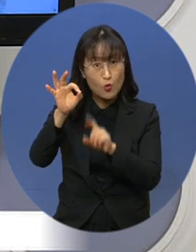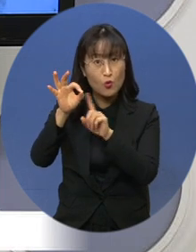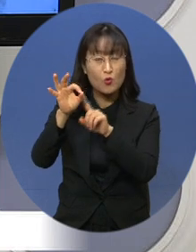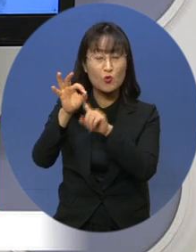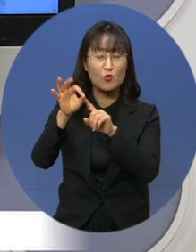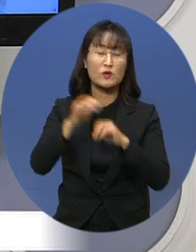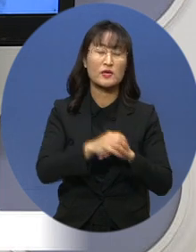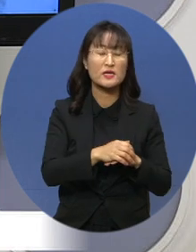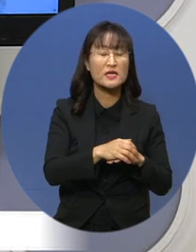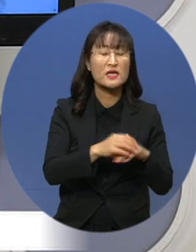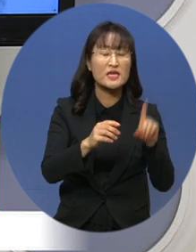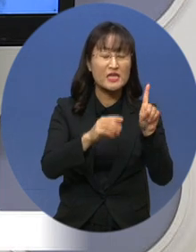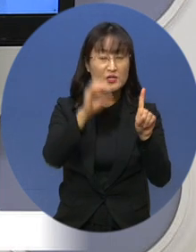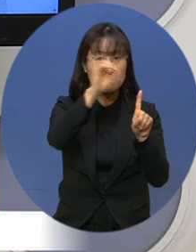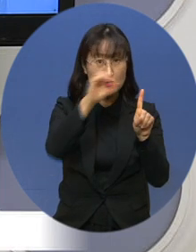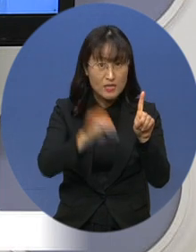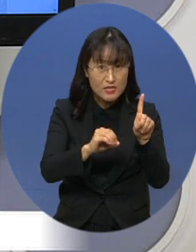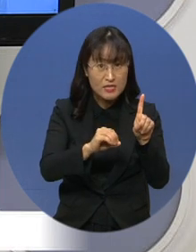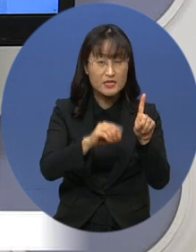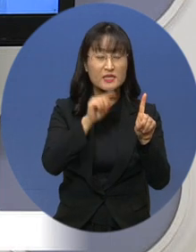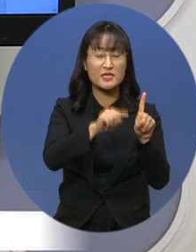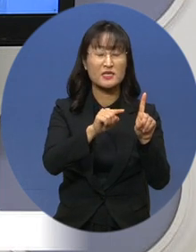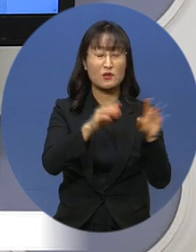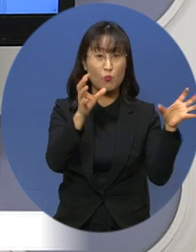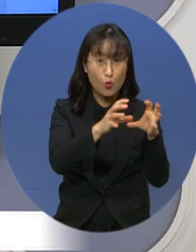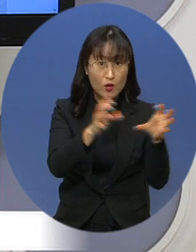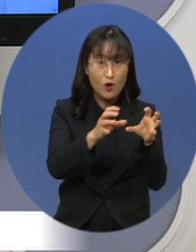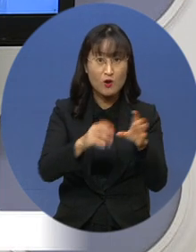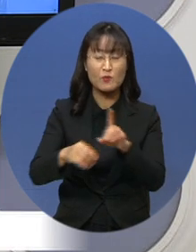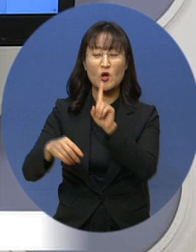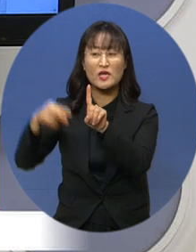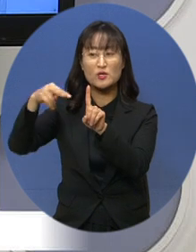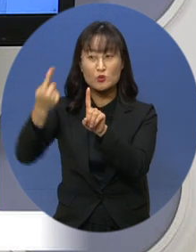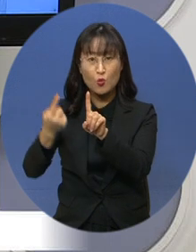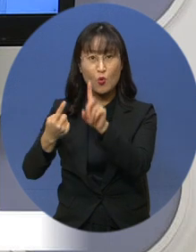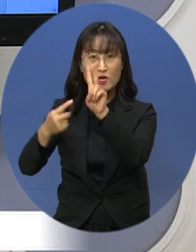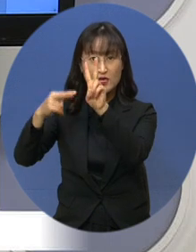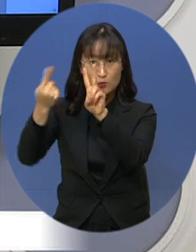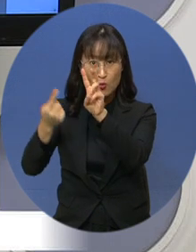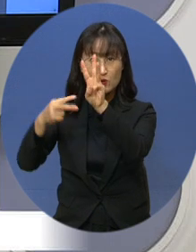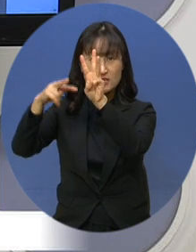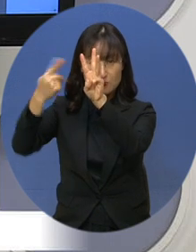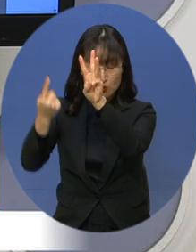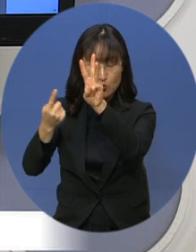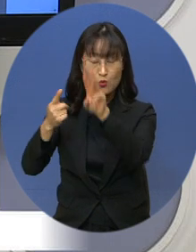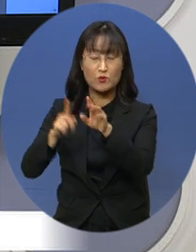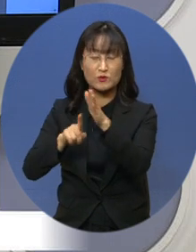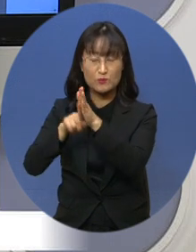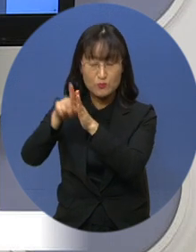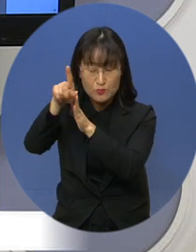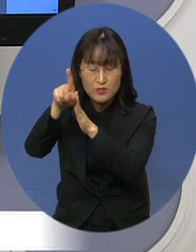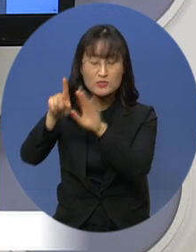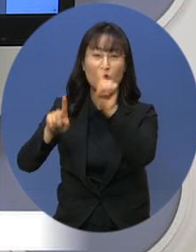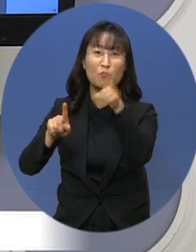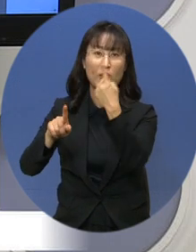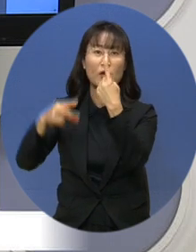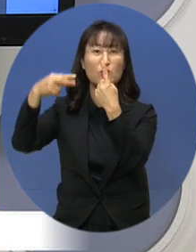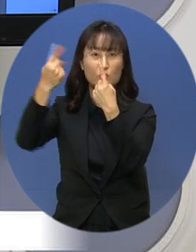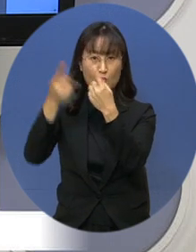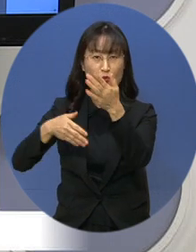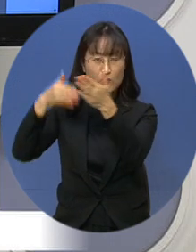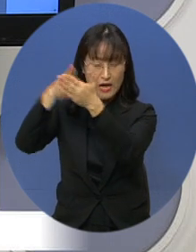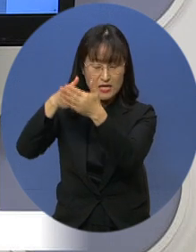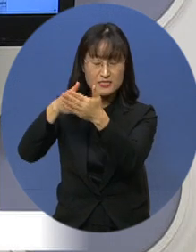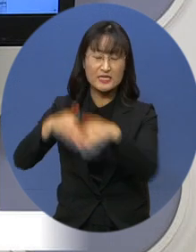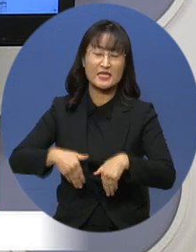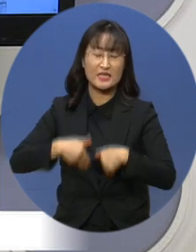때마다 사랑의 온도 1도 로 표시되며 백도를 달성해 가는 나눔의 대장정을 펼친 은데요 이번